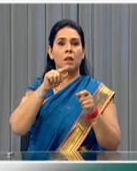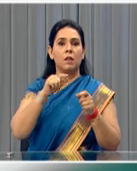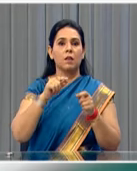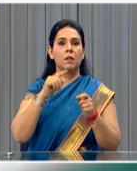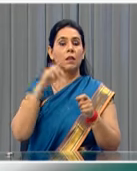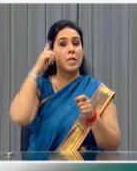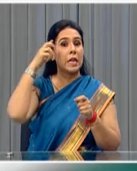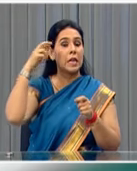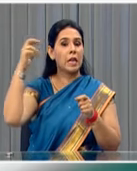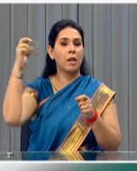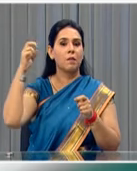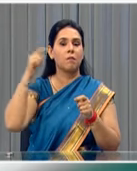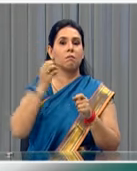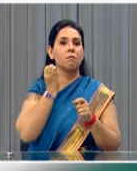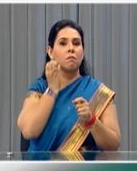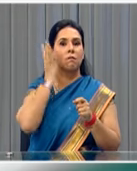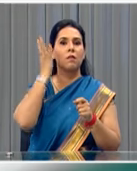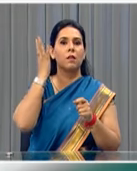सपनों का सवेरा है।